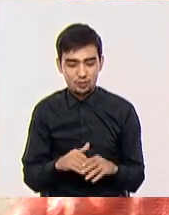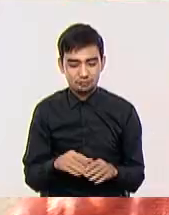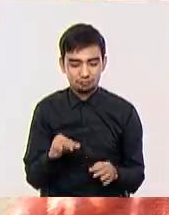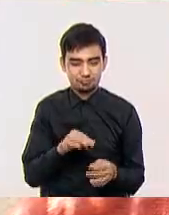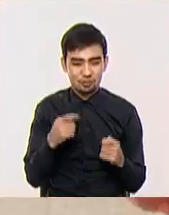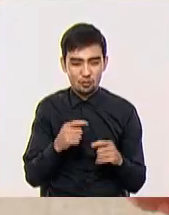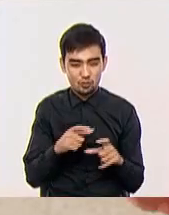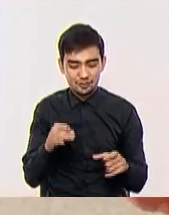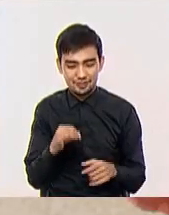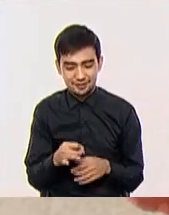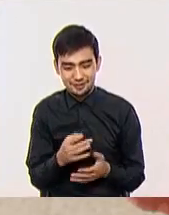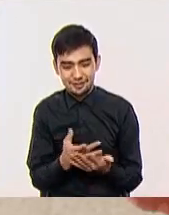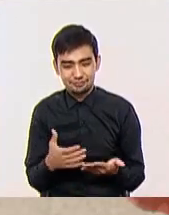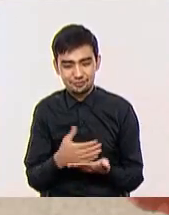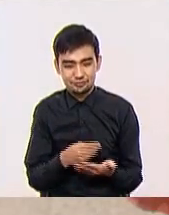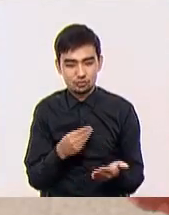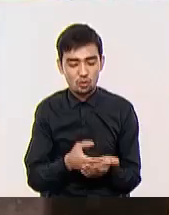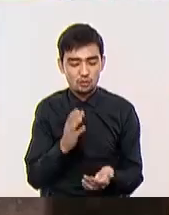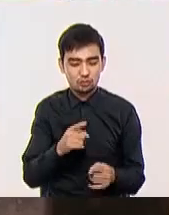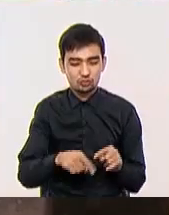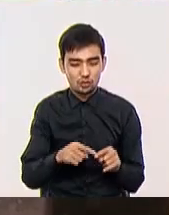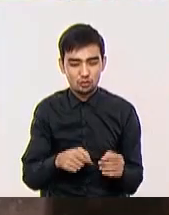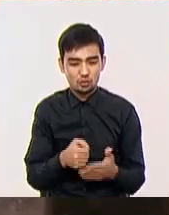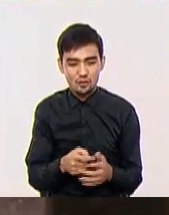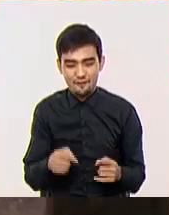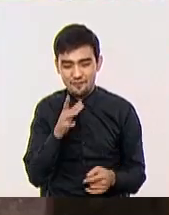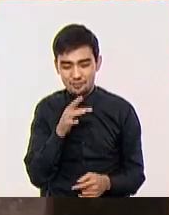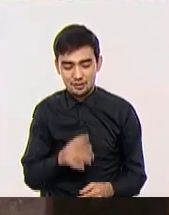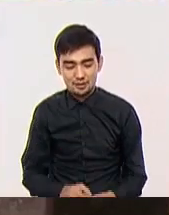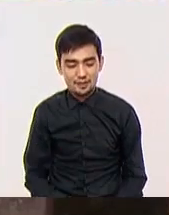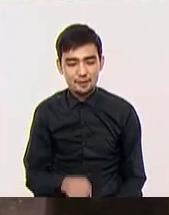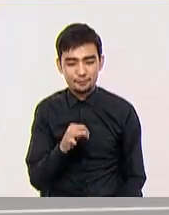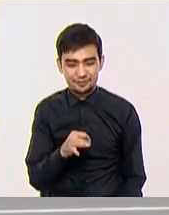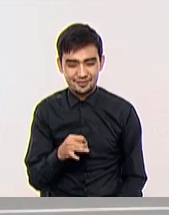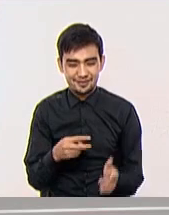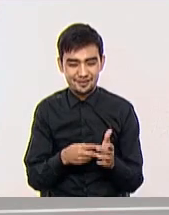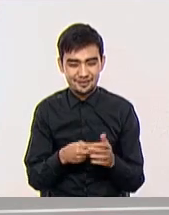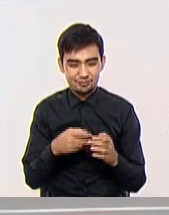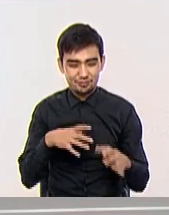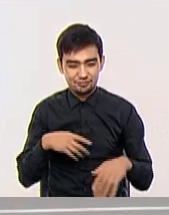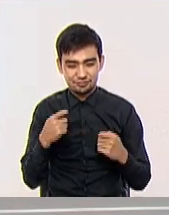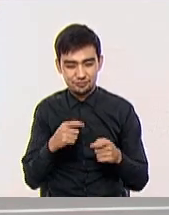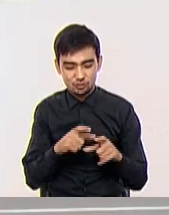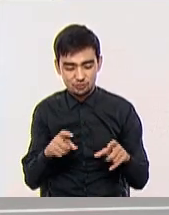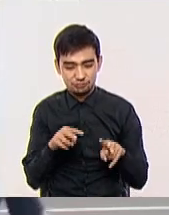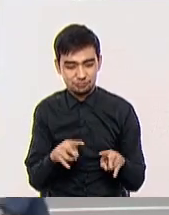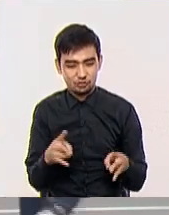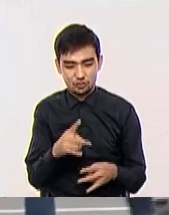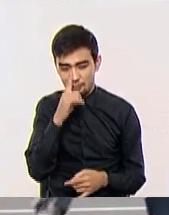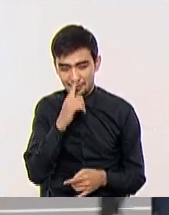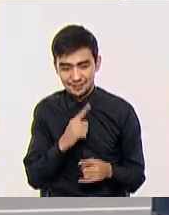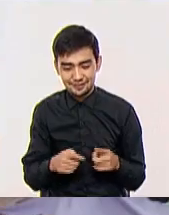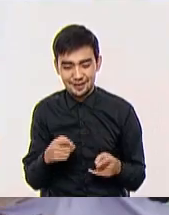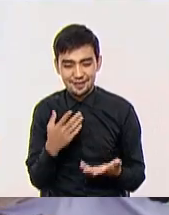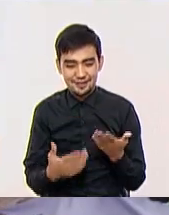продавцам, и корнеплоды вскоре подорожают до разрешенного минимума. Цены торговцы должны сдерживать в течение